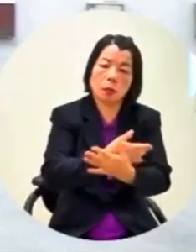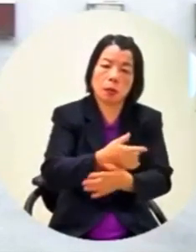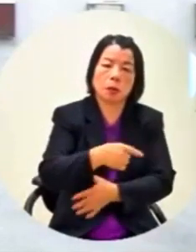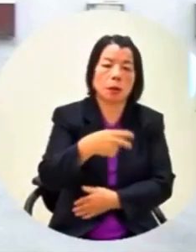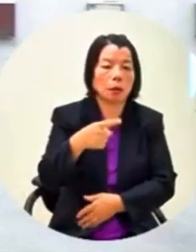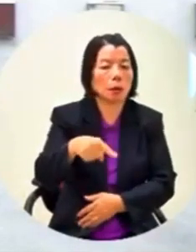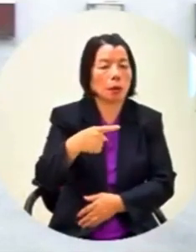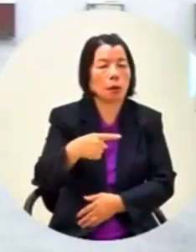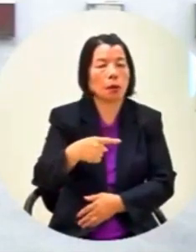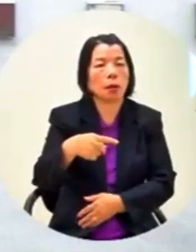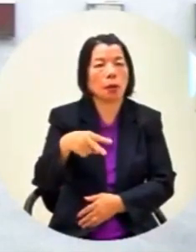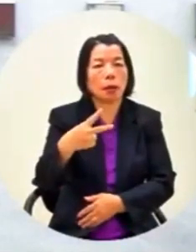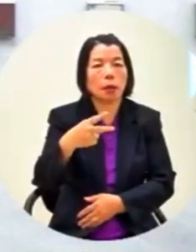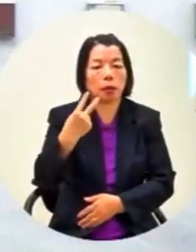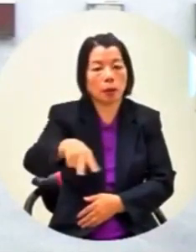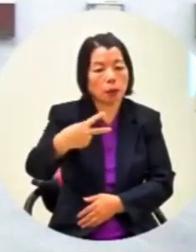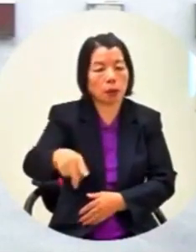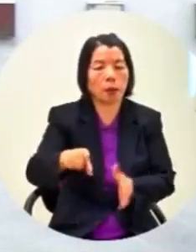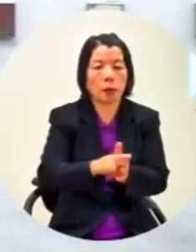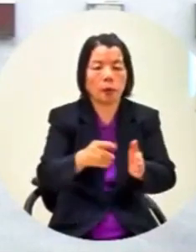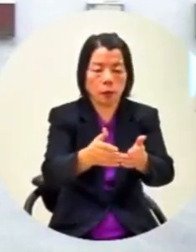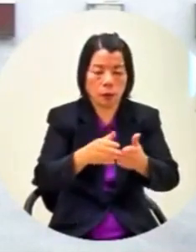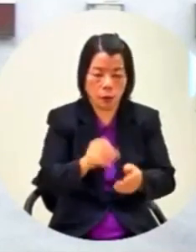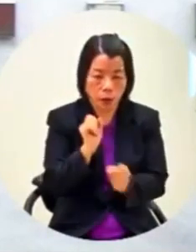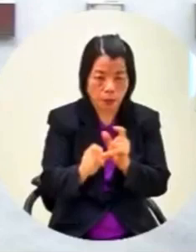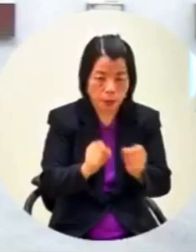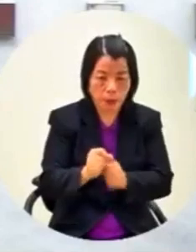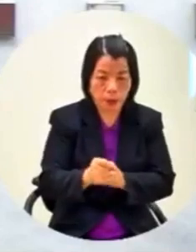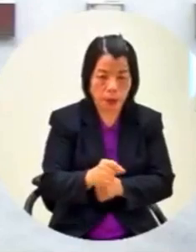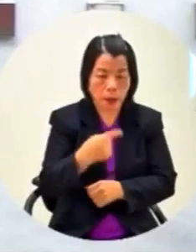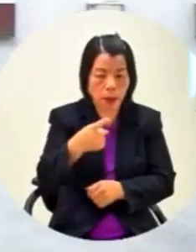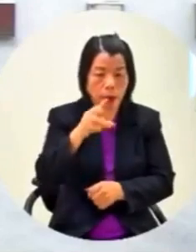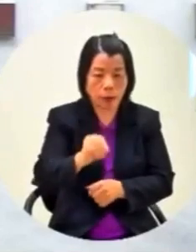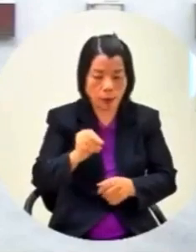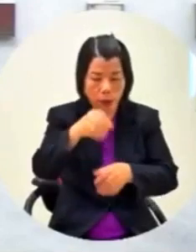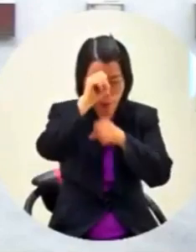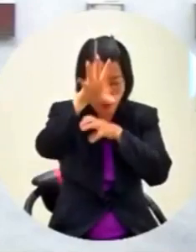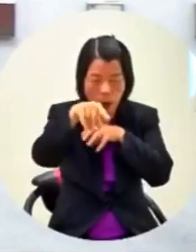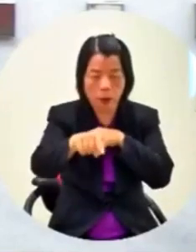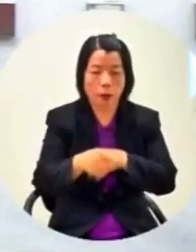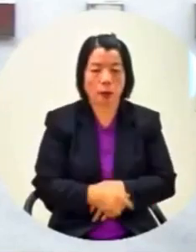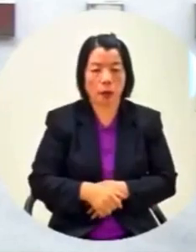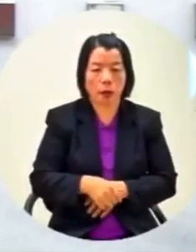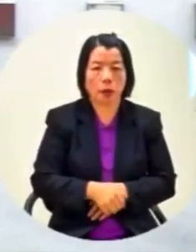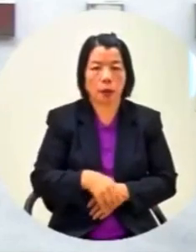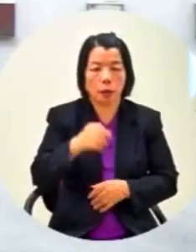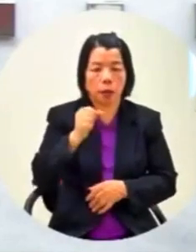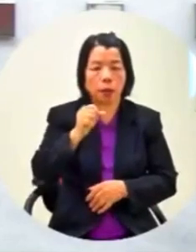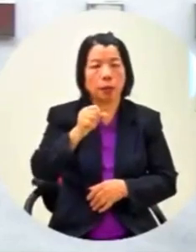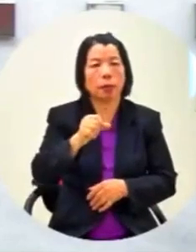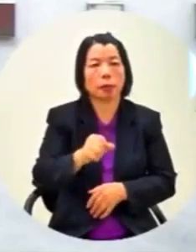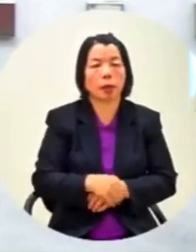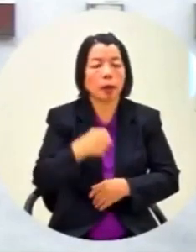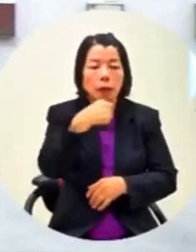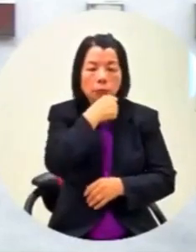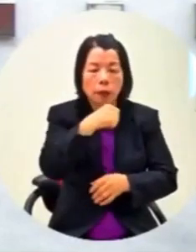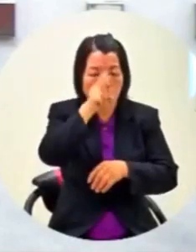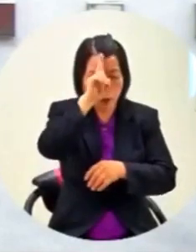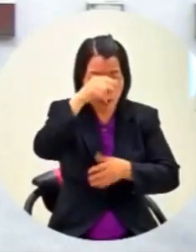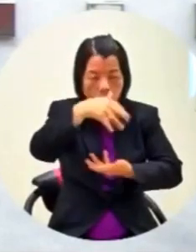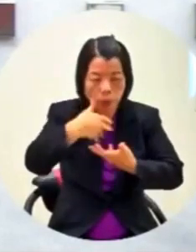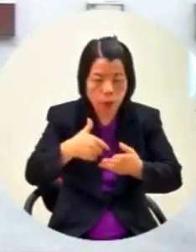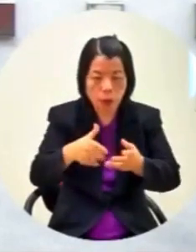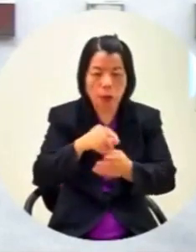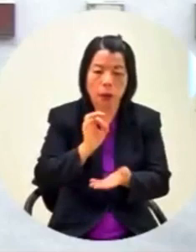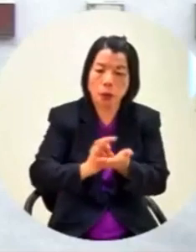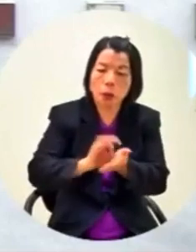每一个学校只要购买10000元的凤梨，用营养午餐食用凤梨，我们就予以奖励金的